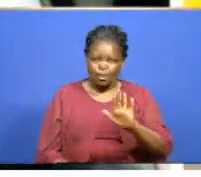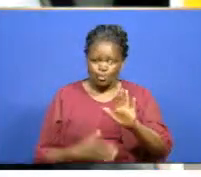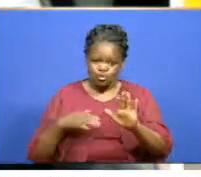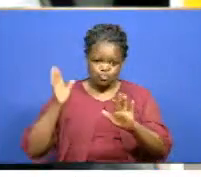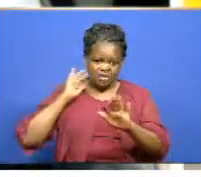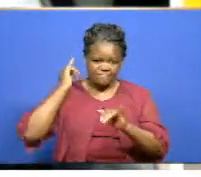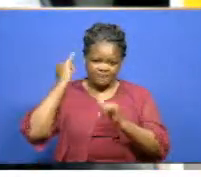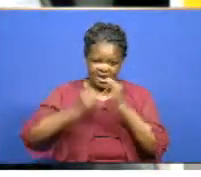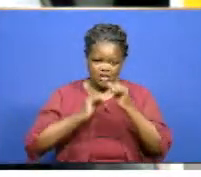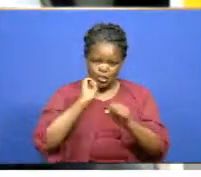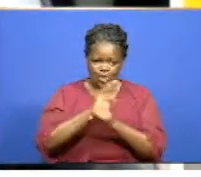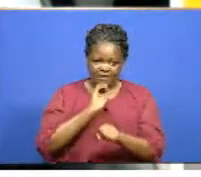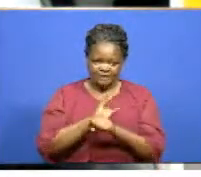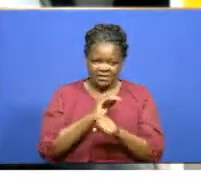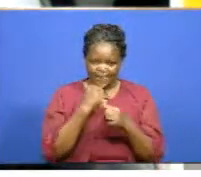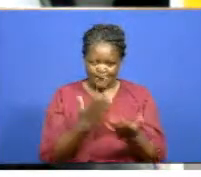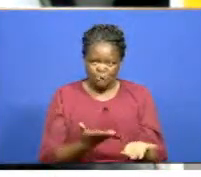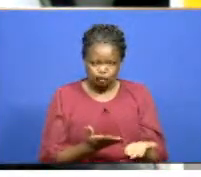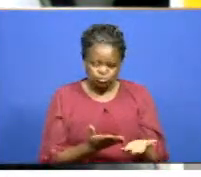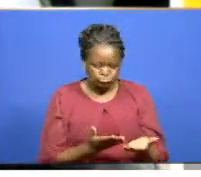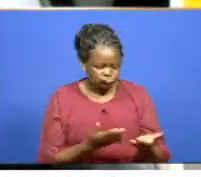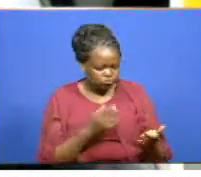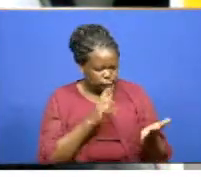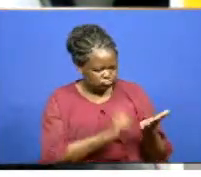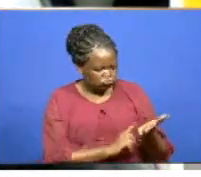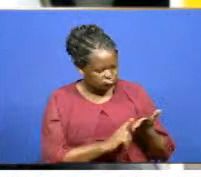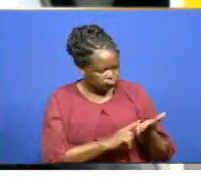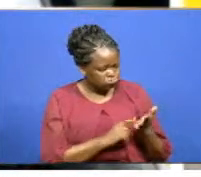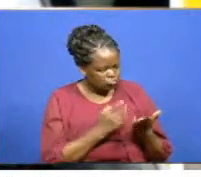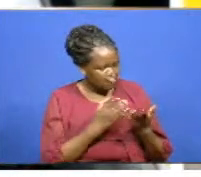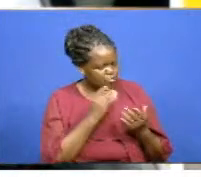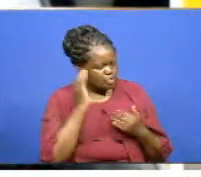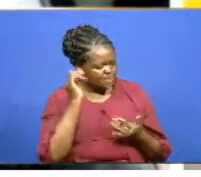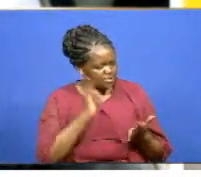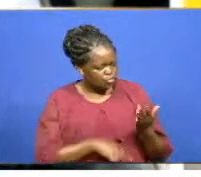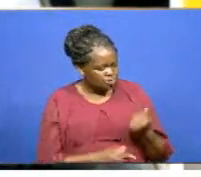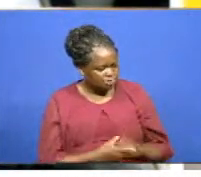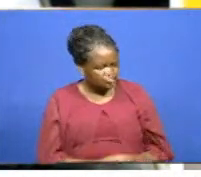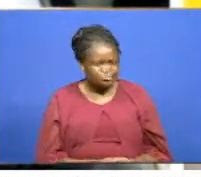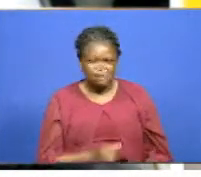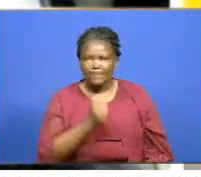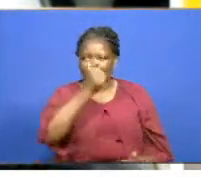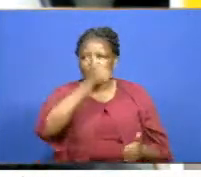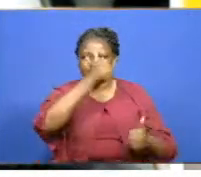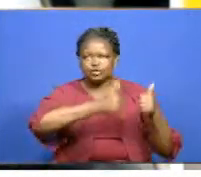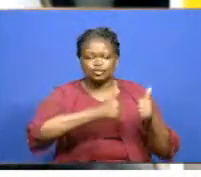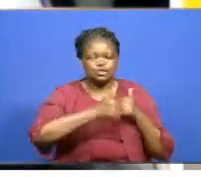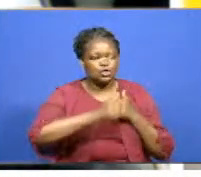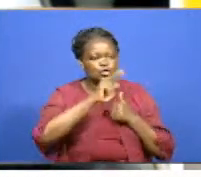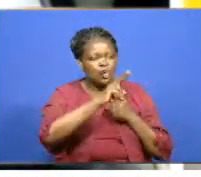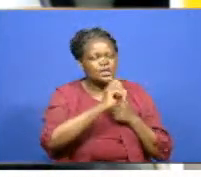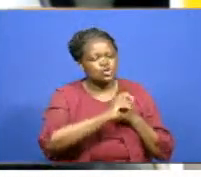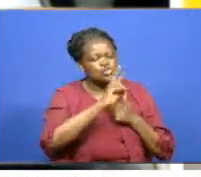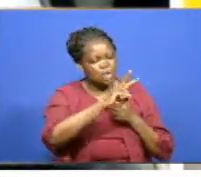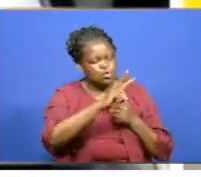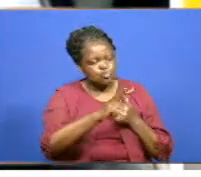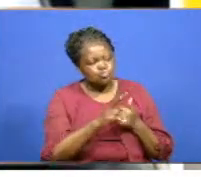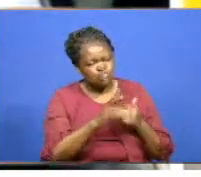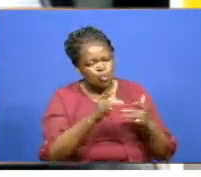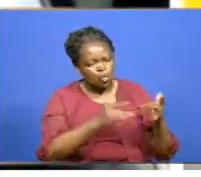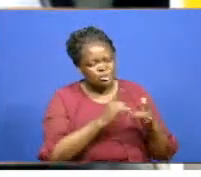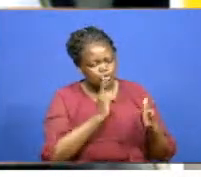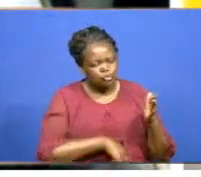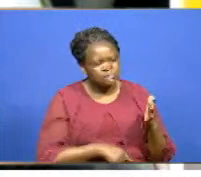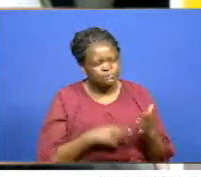ya mwisho Stephen kuhusiana na mjadala huu. Pengine tutarajie siasa za aina gani mwaka 2022 kulingana na yale ambayo